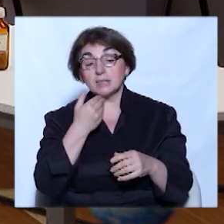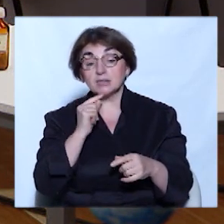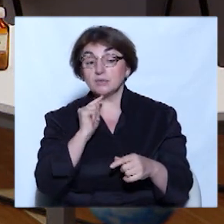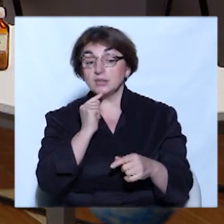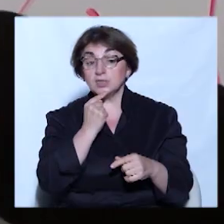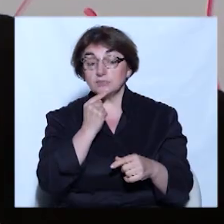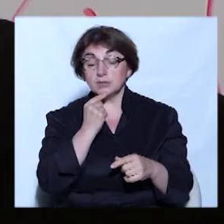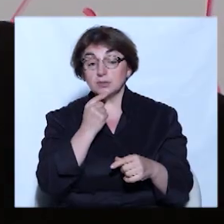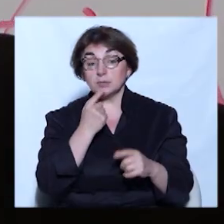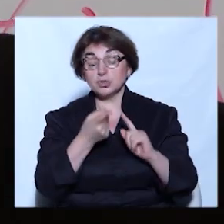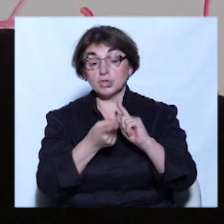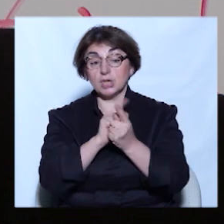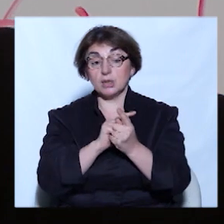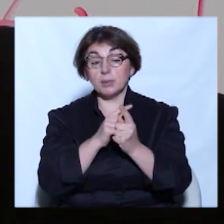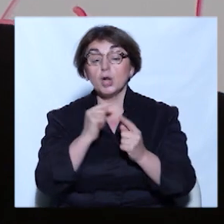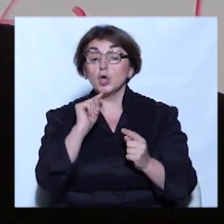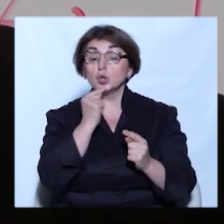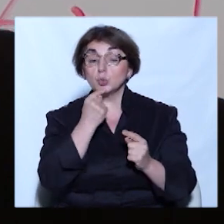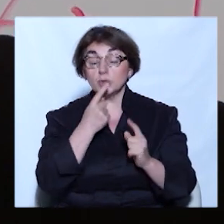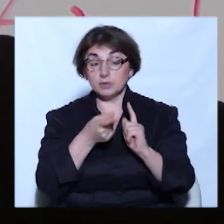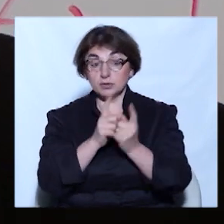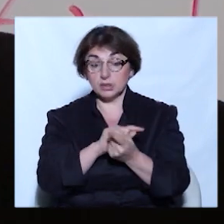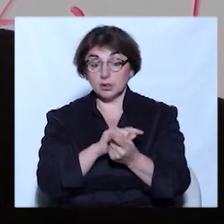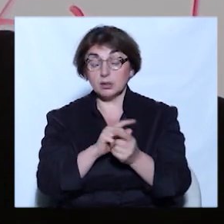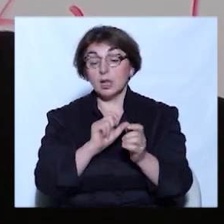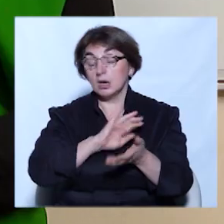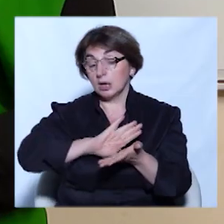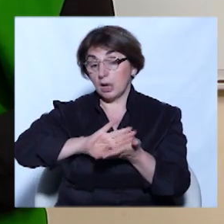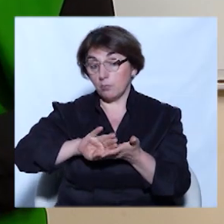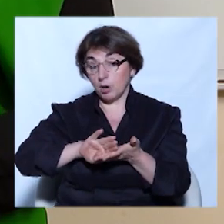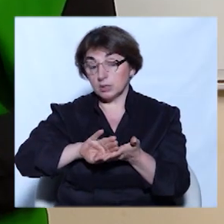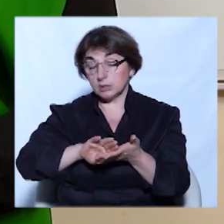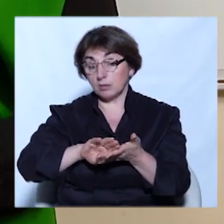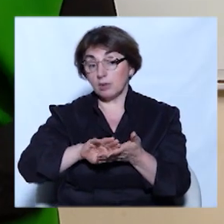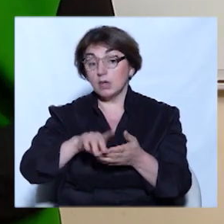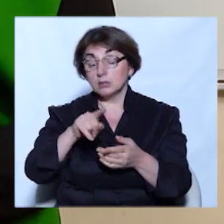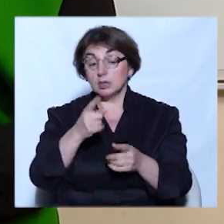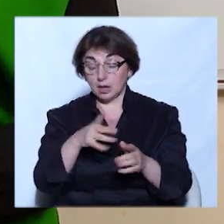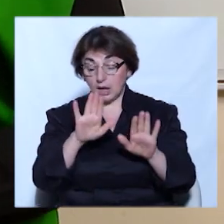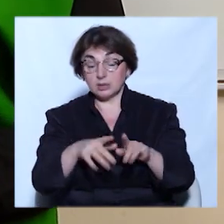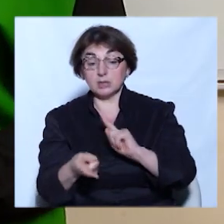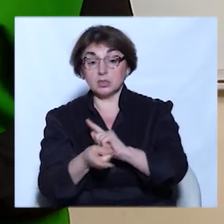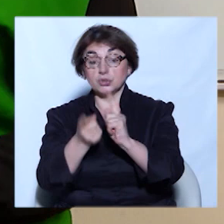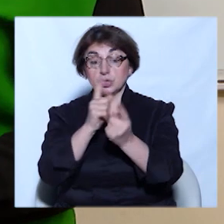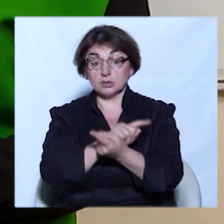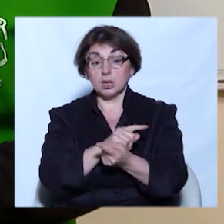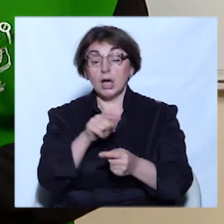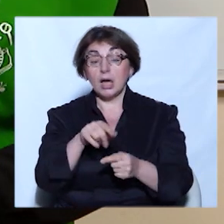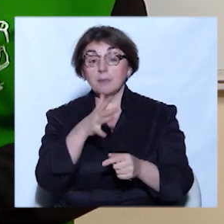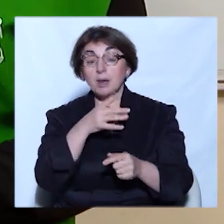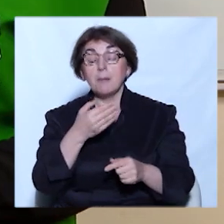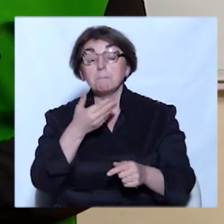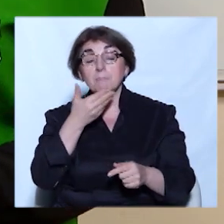ატომები ჩაენაცვლა რთული ნივთიერების ატომს, გამოაძევა და დაიჭირა მისი ადგილი. რეაქციას, რომლის დროსაც